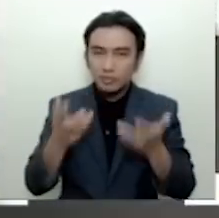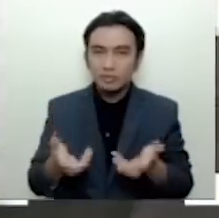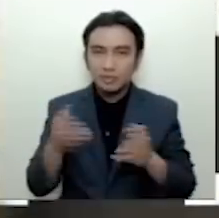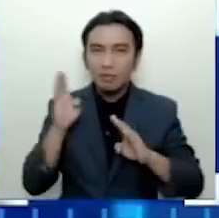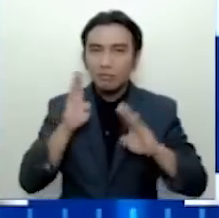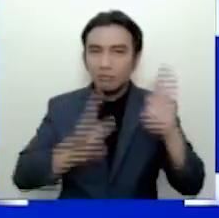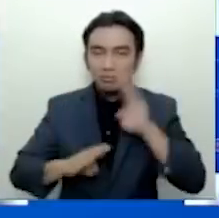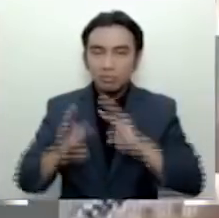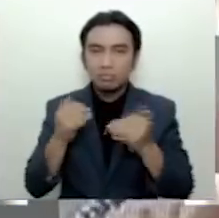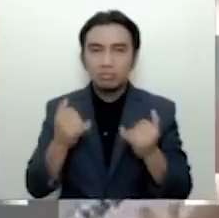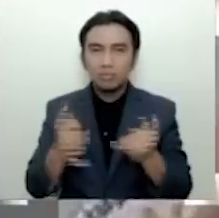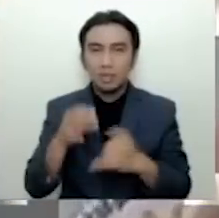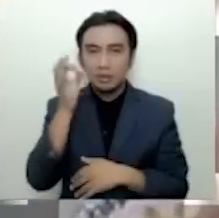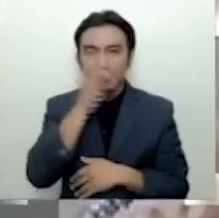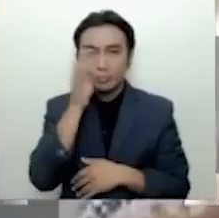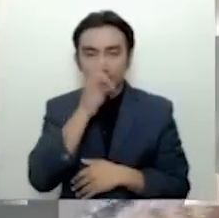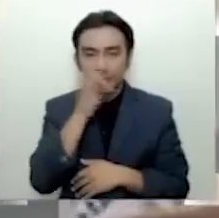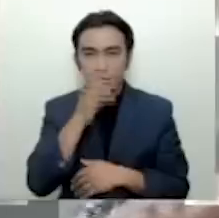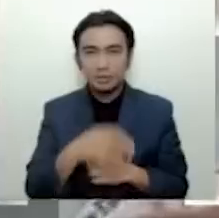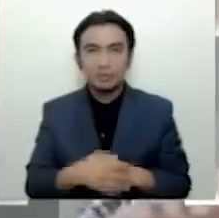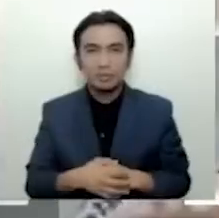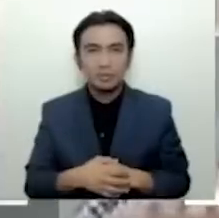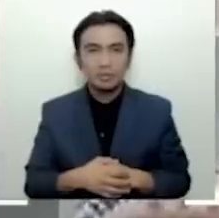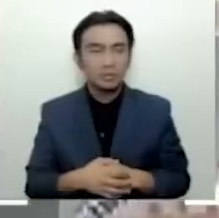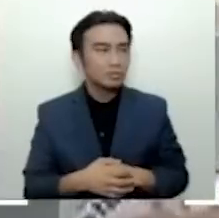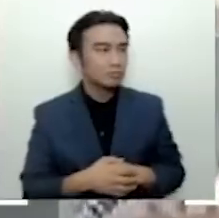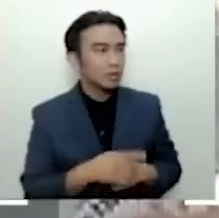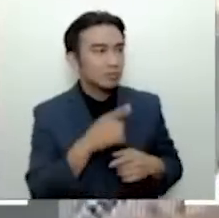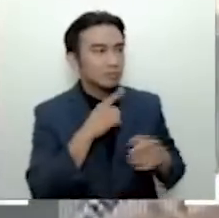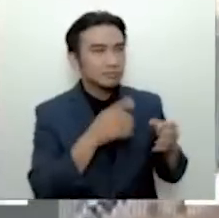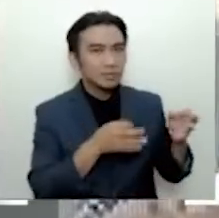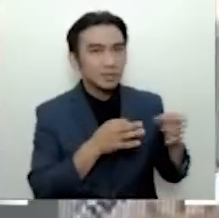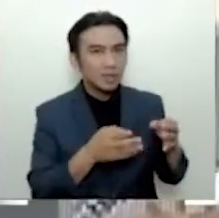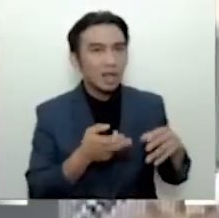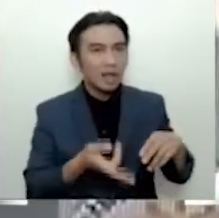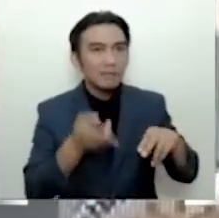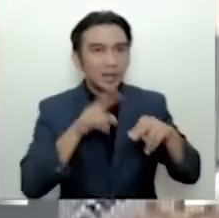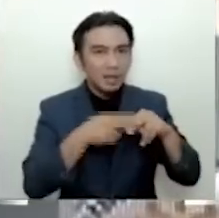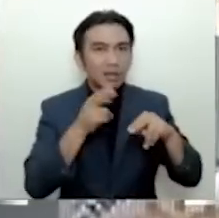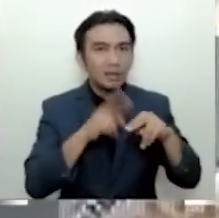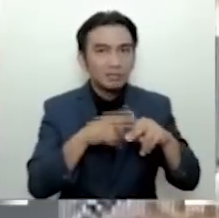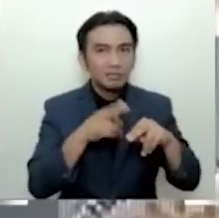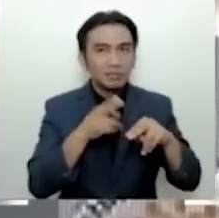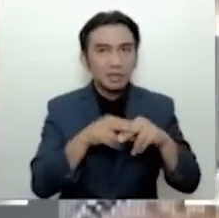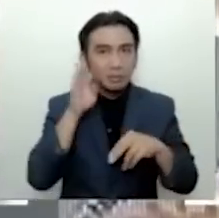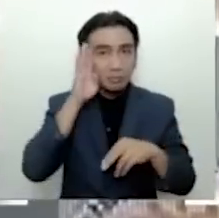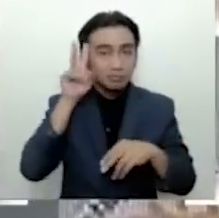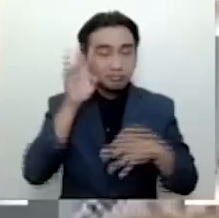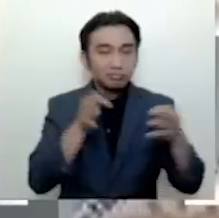ng mga Pilipino? Pataas ng pataas ang presyo ng bilihin at ay naging problema ito